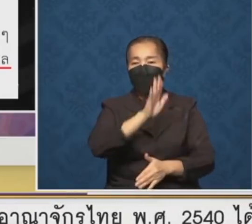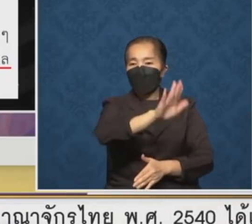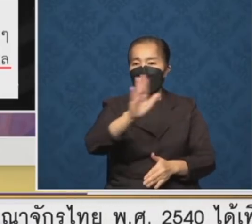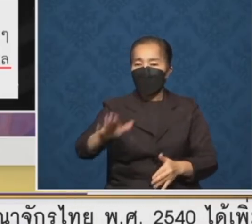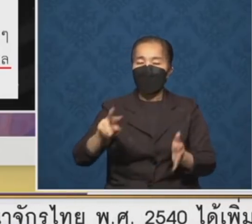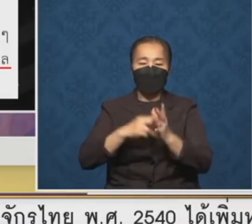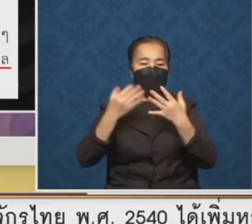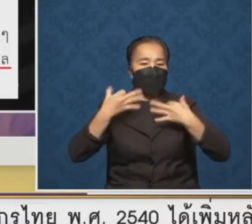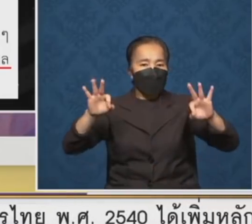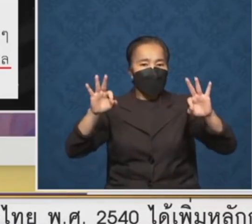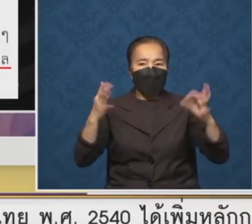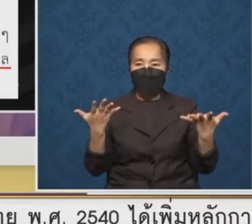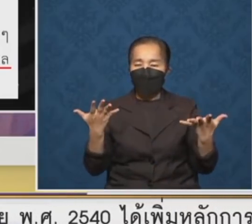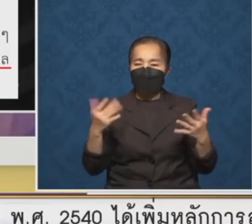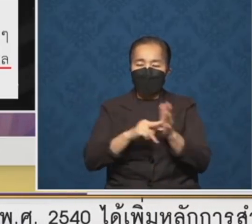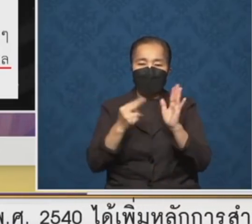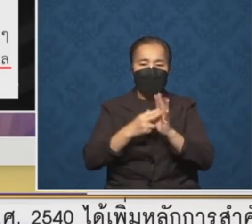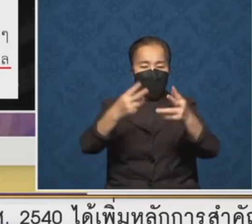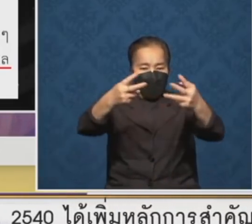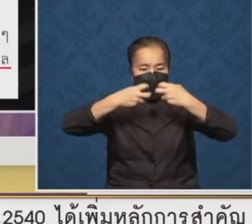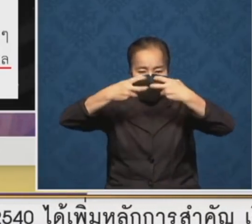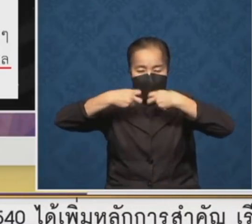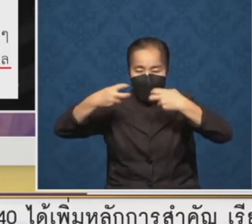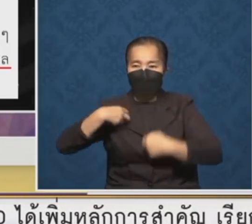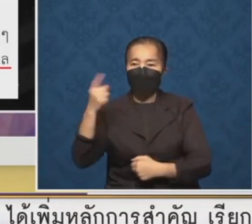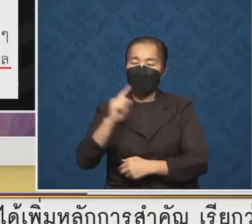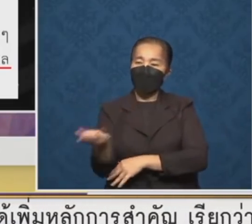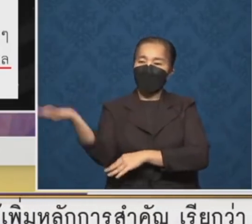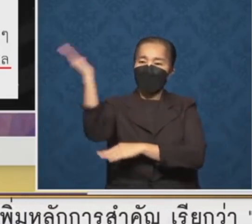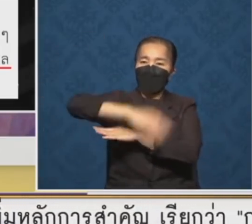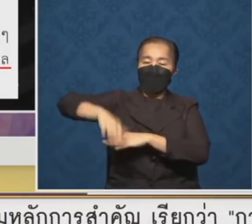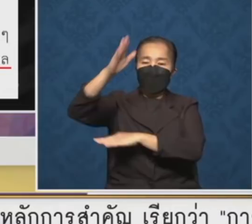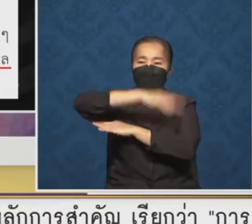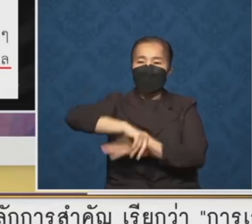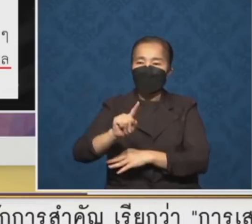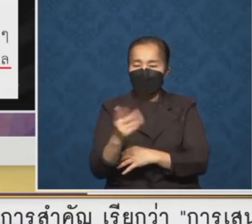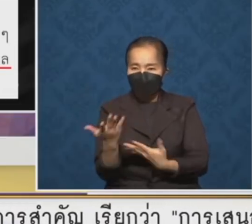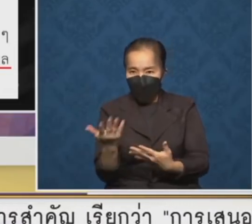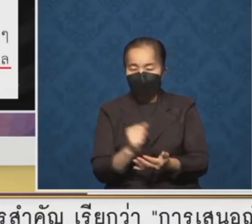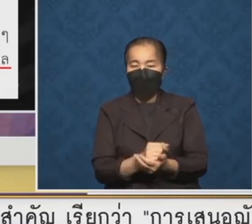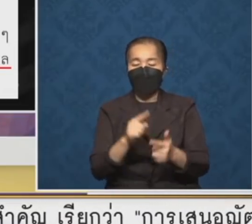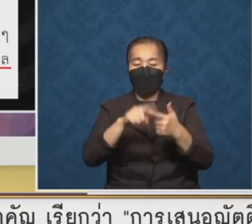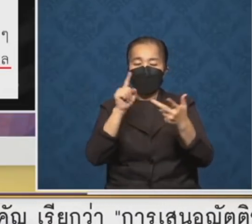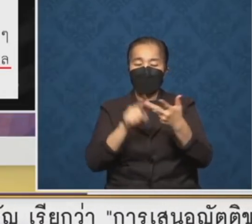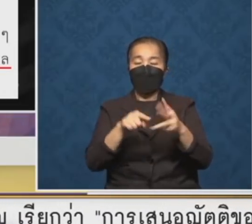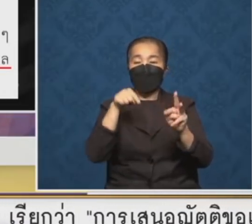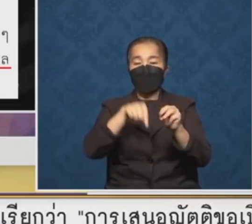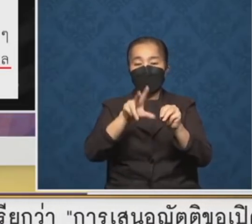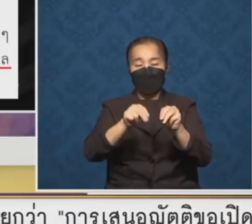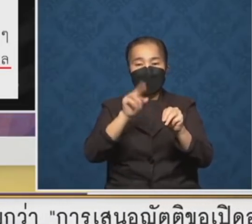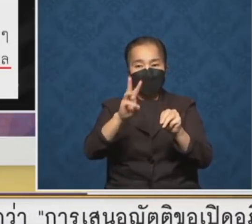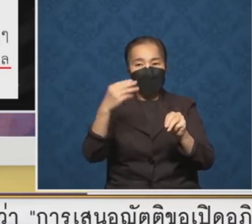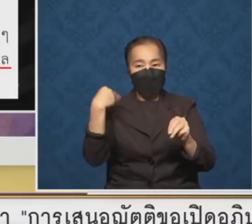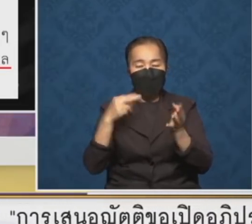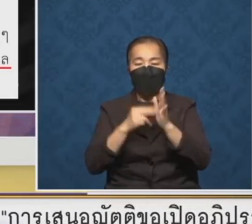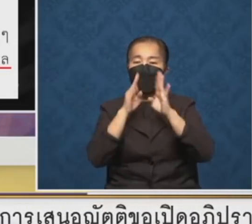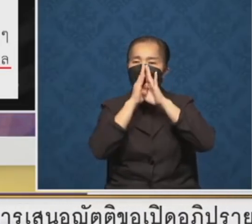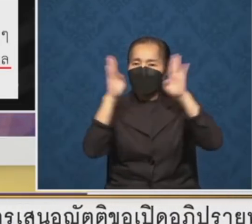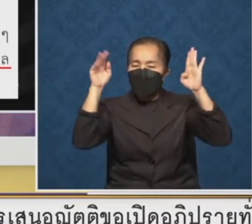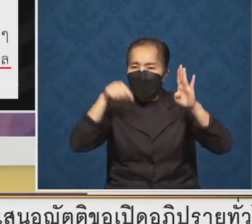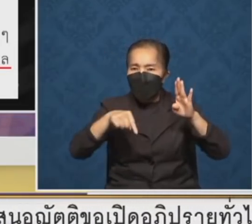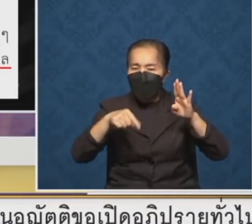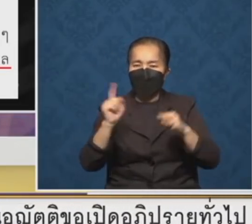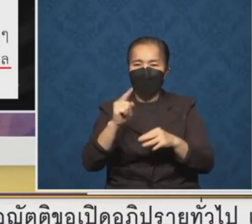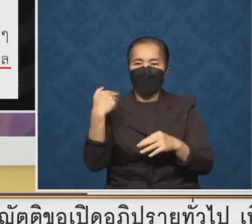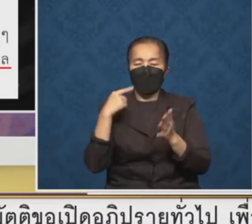ส่วนบุคคลไปใช้ประโยชน์ในมาตรา32ครับและชัดเจนในมาตรา36ครับที่ระบุว่าการเปิดเผยข้อมูลที่บุคคลสื่อสารถึงกัน